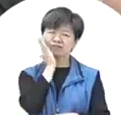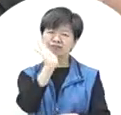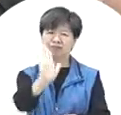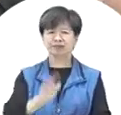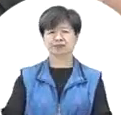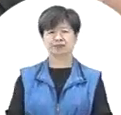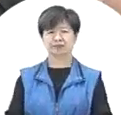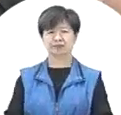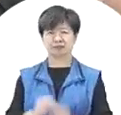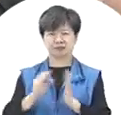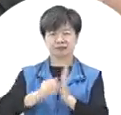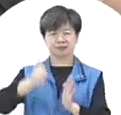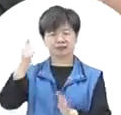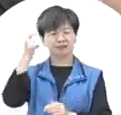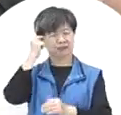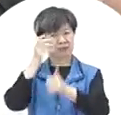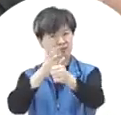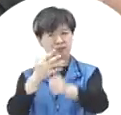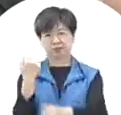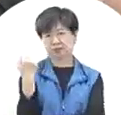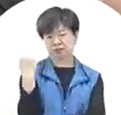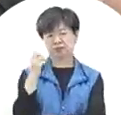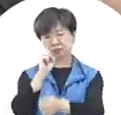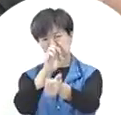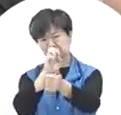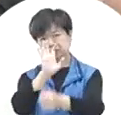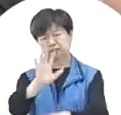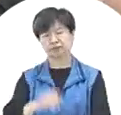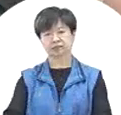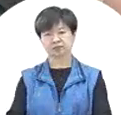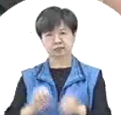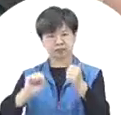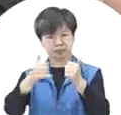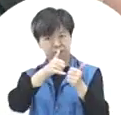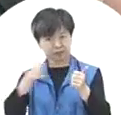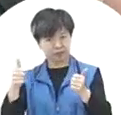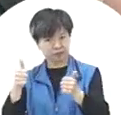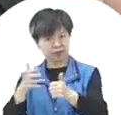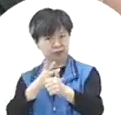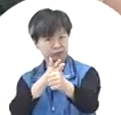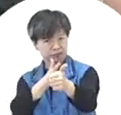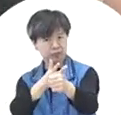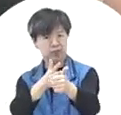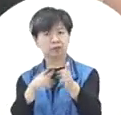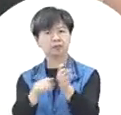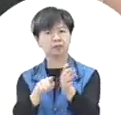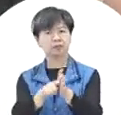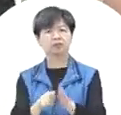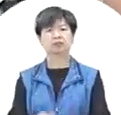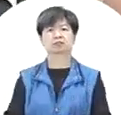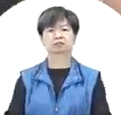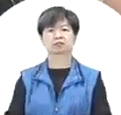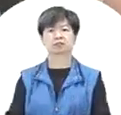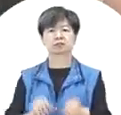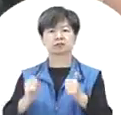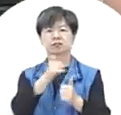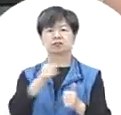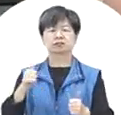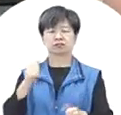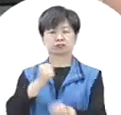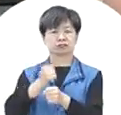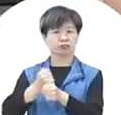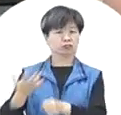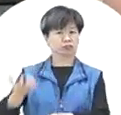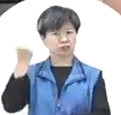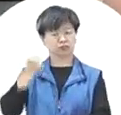个昨天我想我也跟你纠正，就是说我们议员在执行的时候哈，其实是议员的职权哈，拜